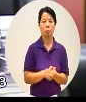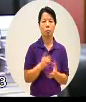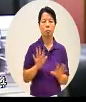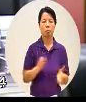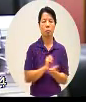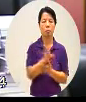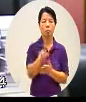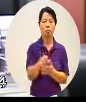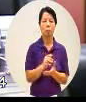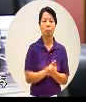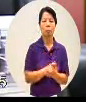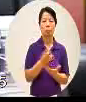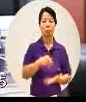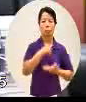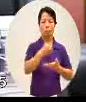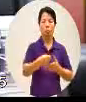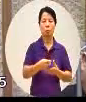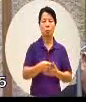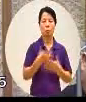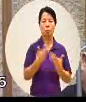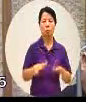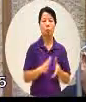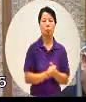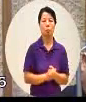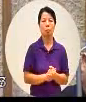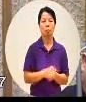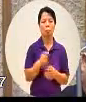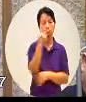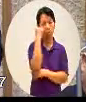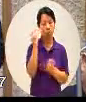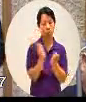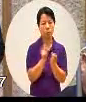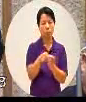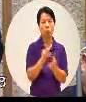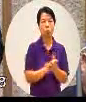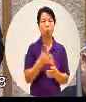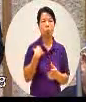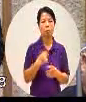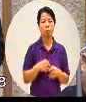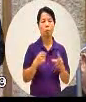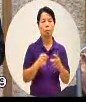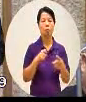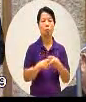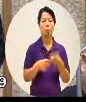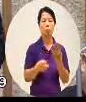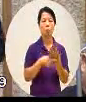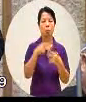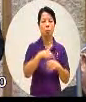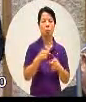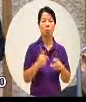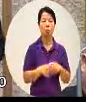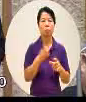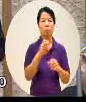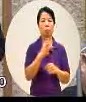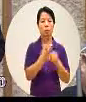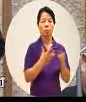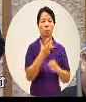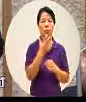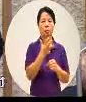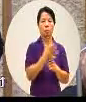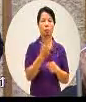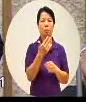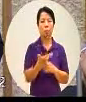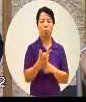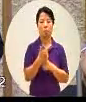哦，也谢谢议员提供很多的意见哦，因为这个卡提亚乌金，那这个工业区在86年开辟之后，到现在的确整个环